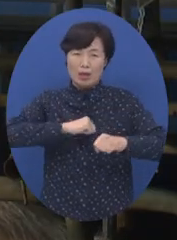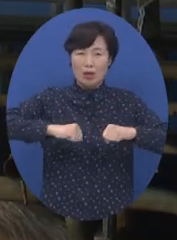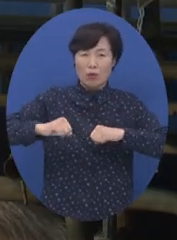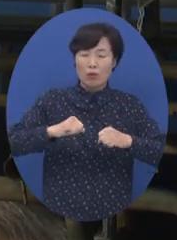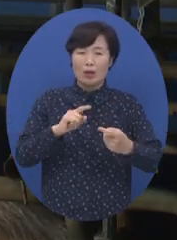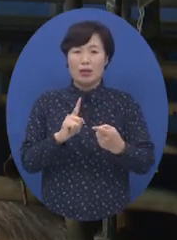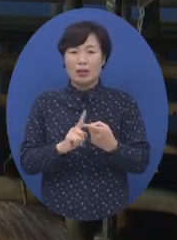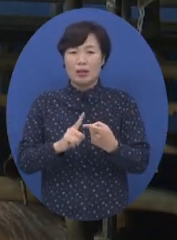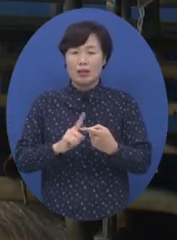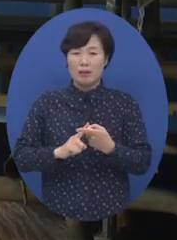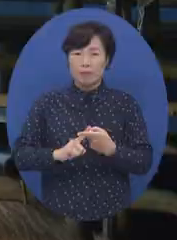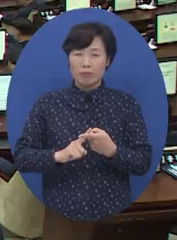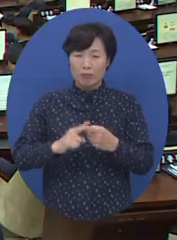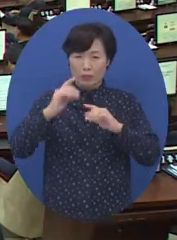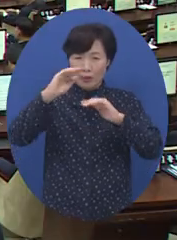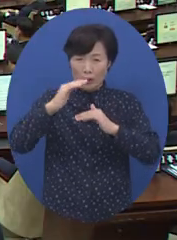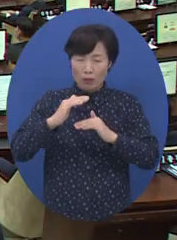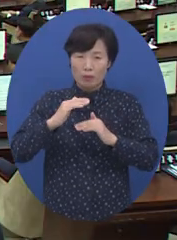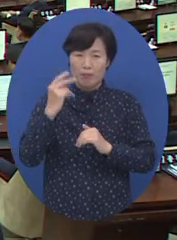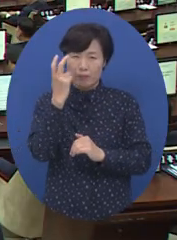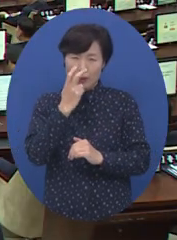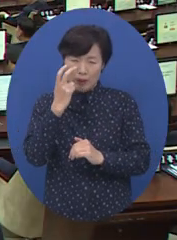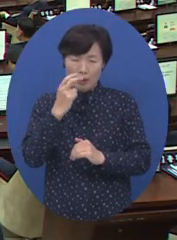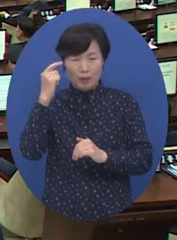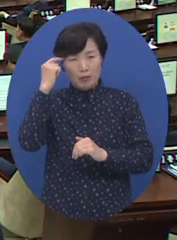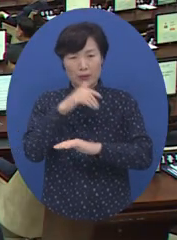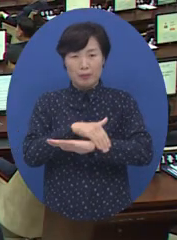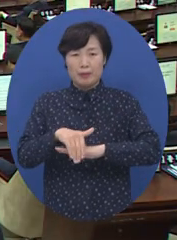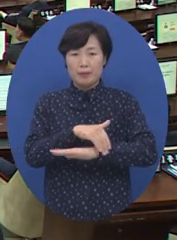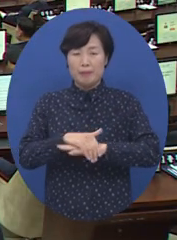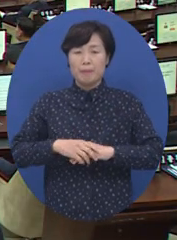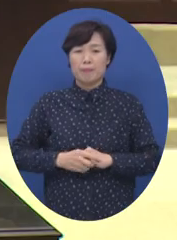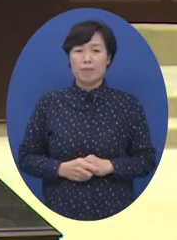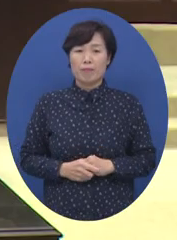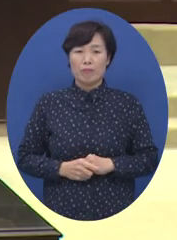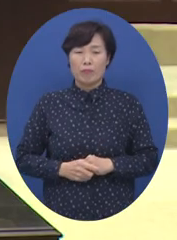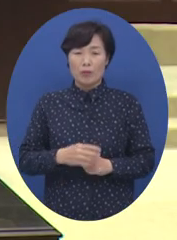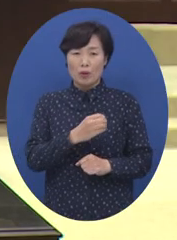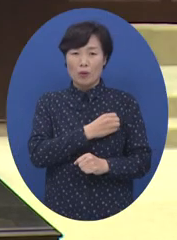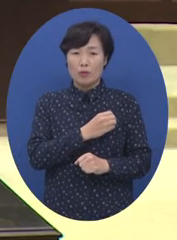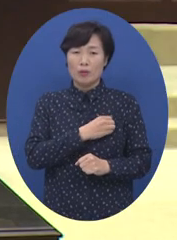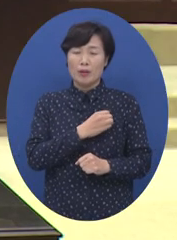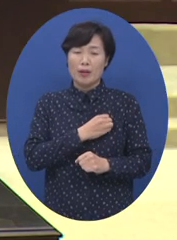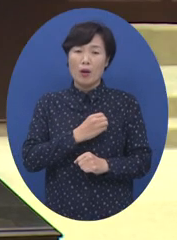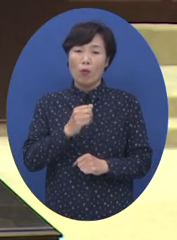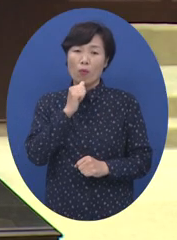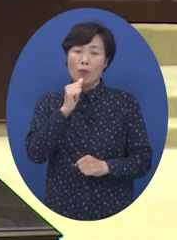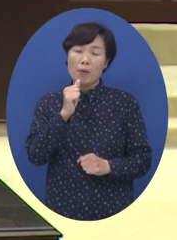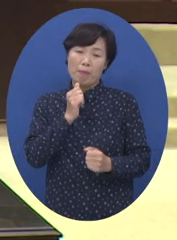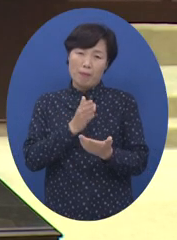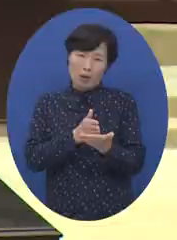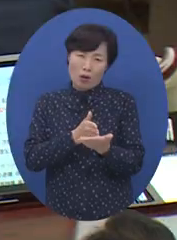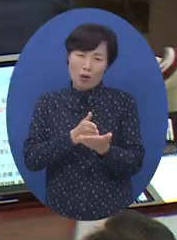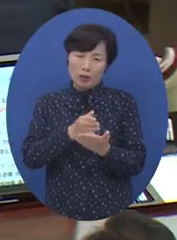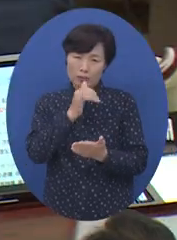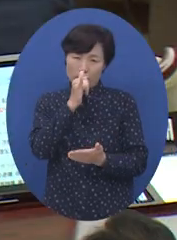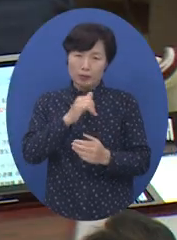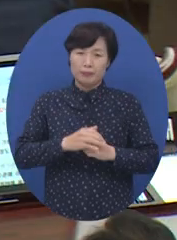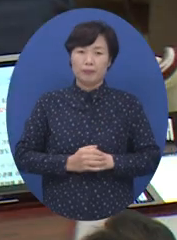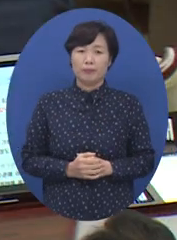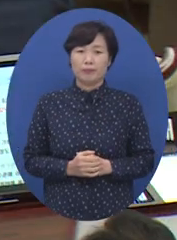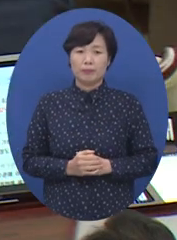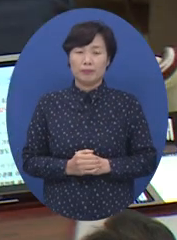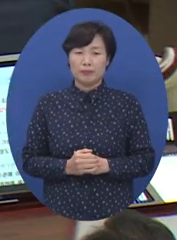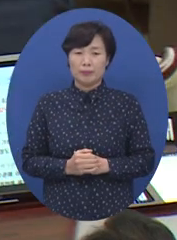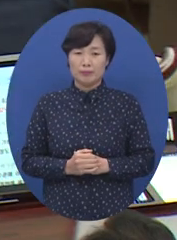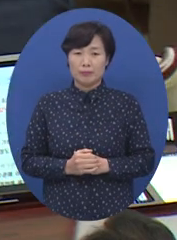지원 조례안 등이 다뤄집니다. 5일 열린 1차 본회의에선 의원들의 5분 발언이 진행됐습니다. 도정에 관한 다양한